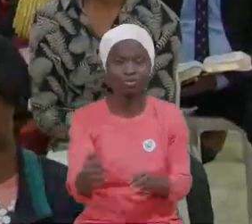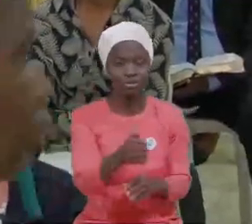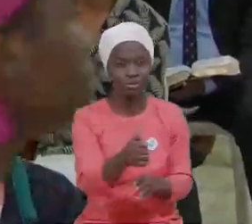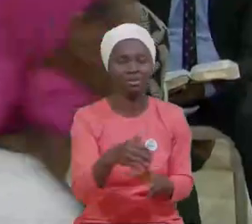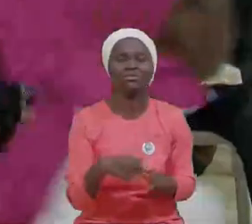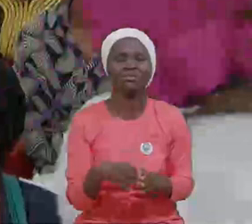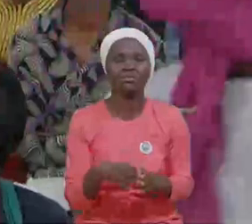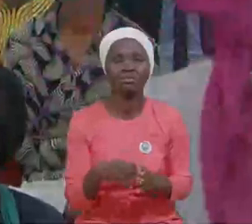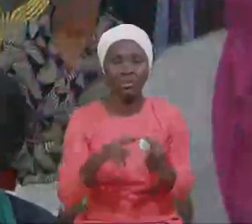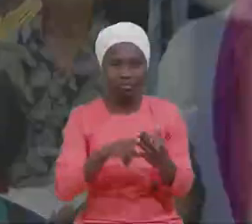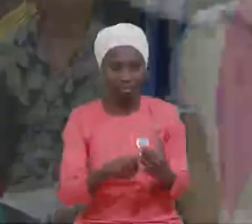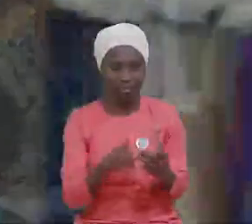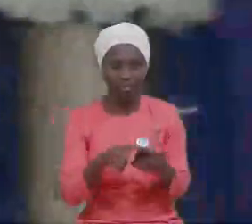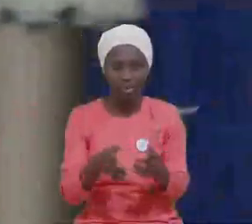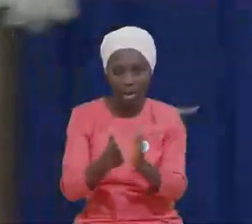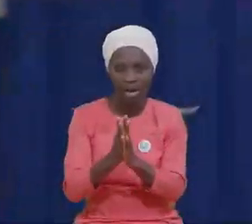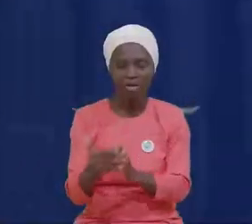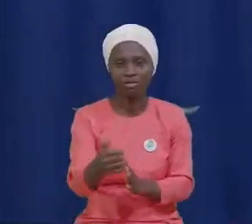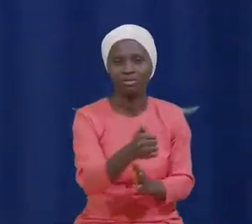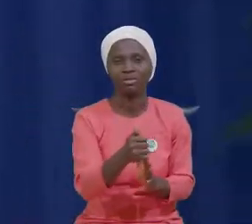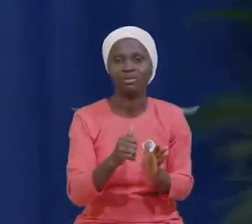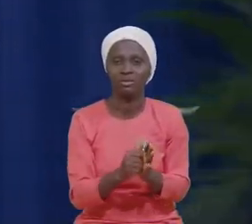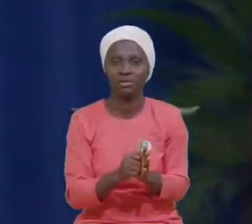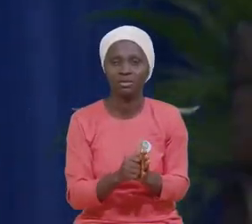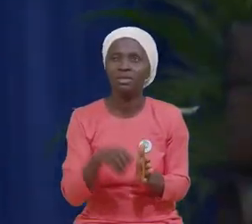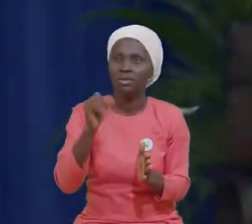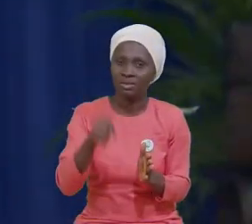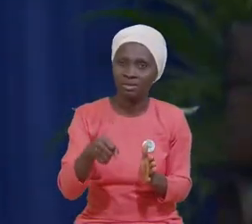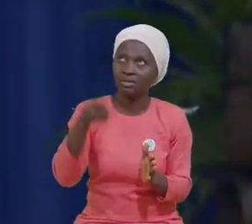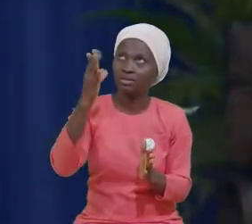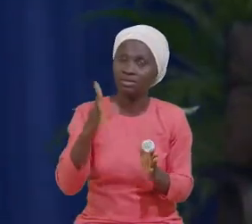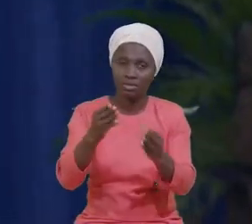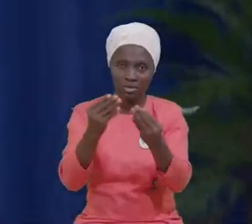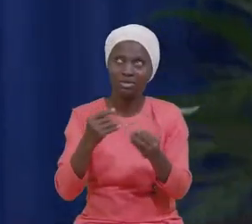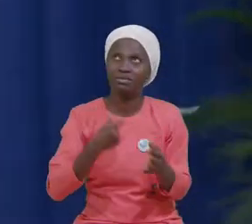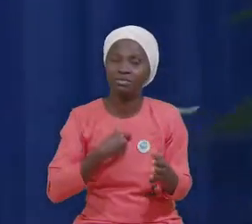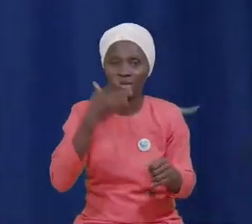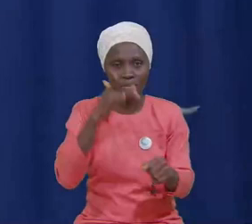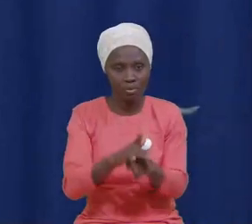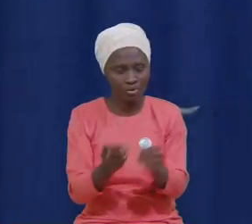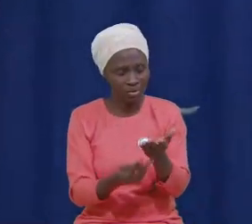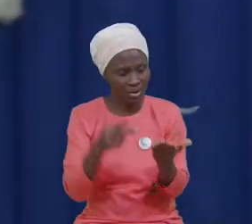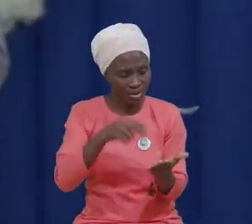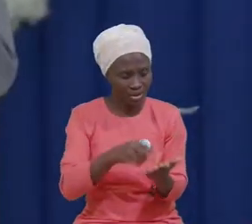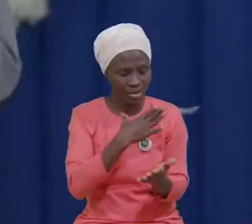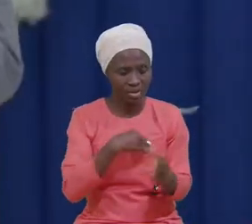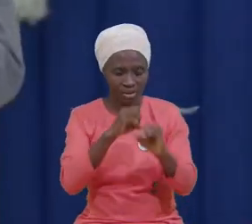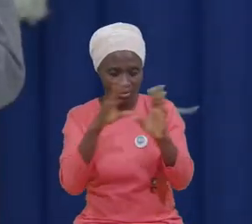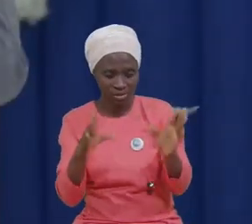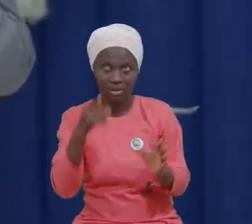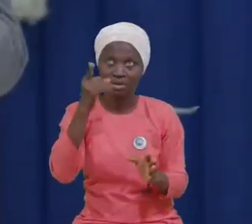dois faire de toi-même. Pose-toi la question, oui, Dieu m'a donné les promesses de me lever, de briller.